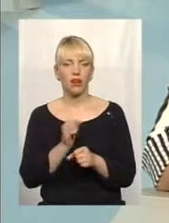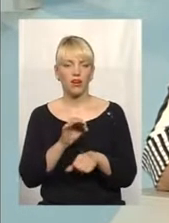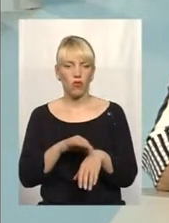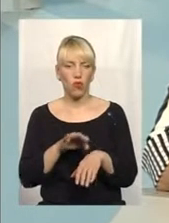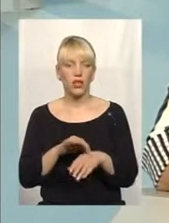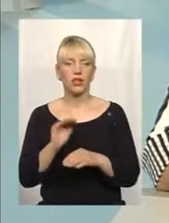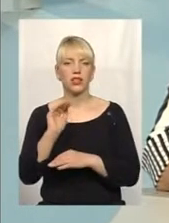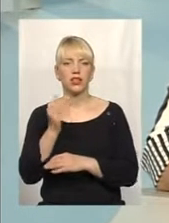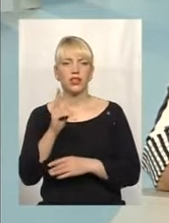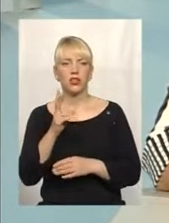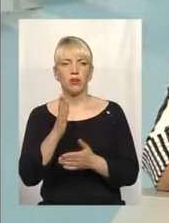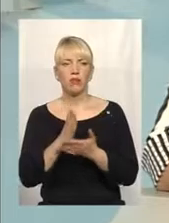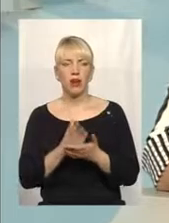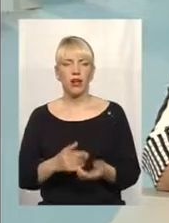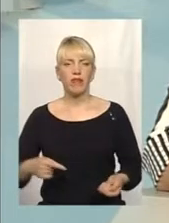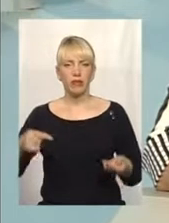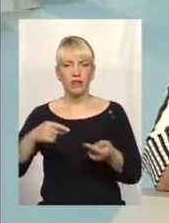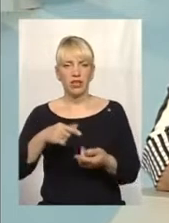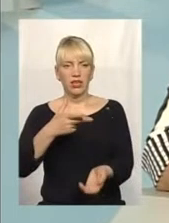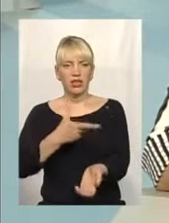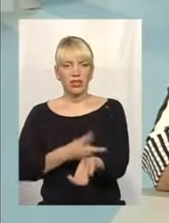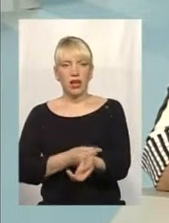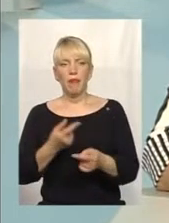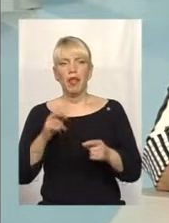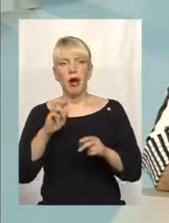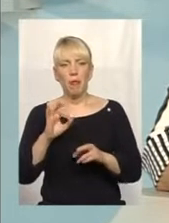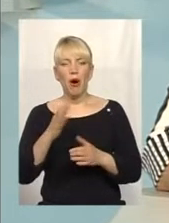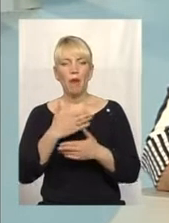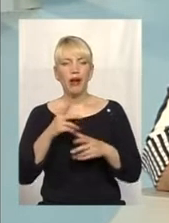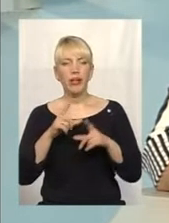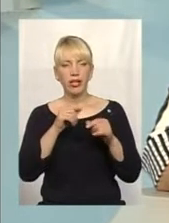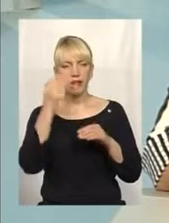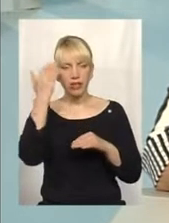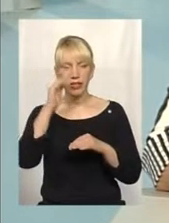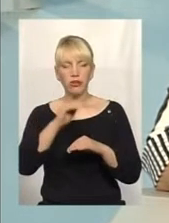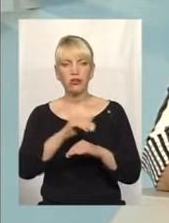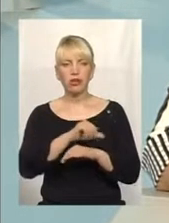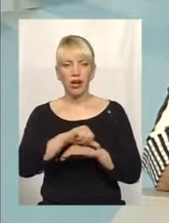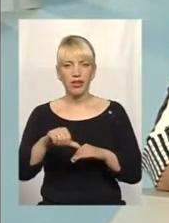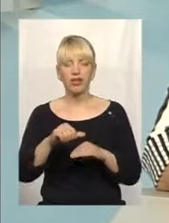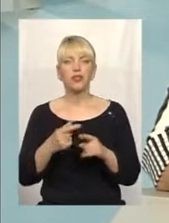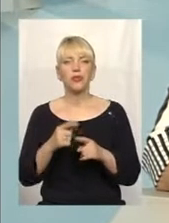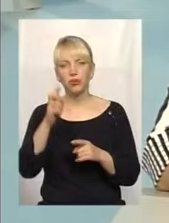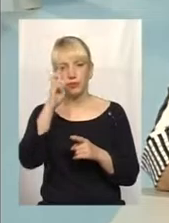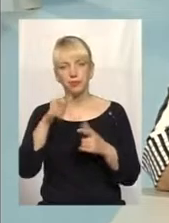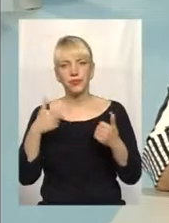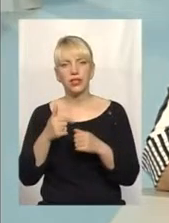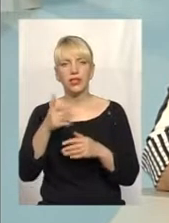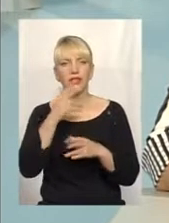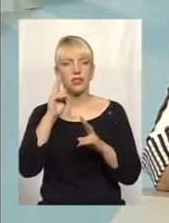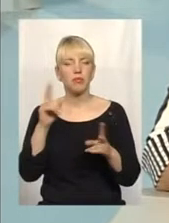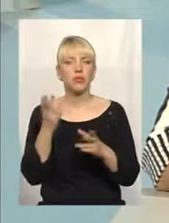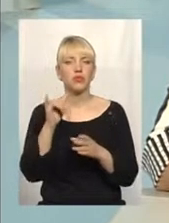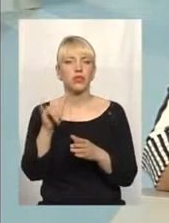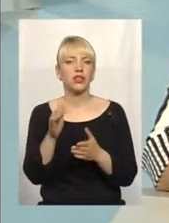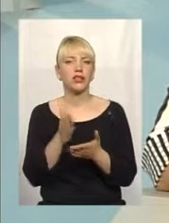має відповідні щеплення, тому що ми їдемо в іншу країну, і ми не знаємо, які там інфекційні захворювання є. Ну і, звичайно, страхові поліси,